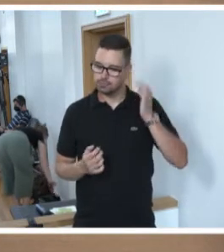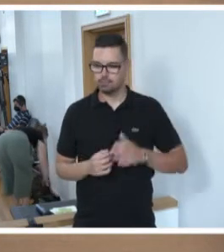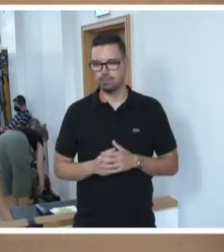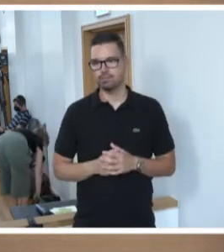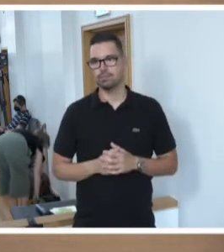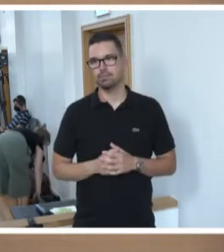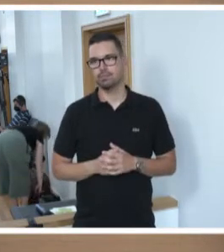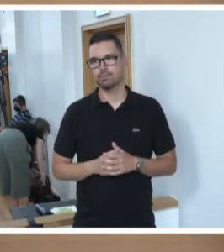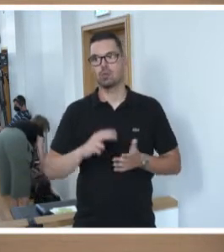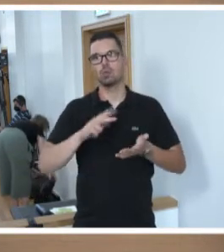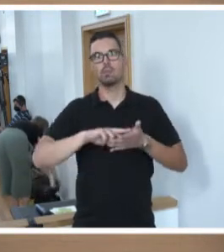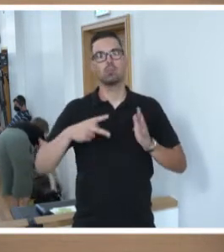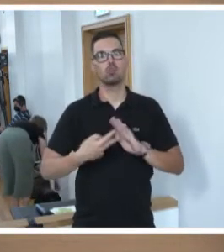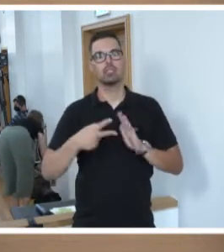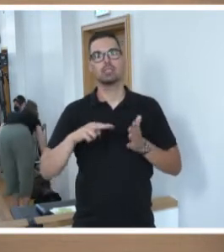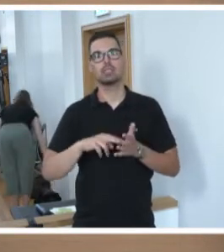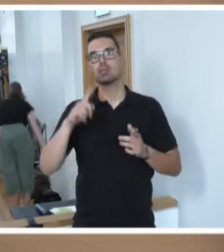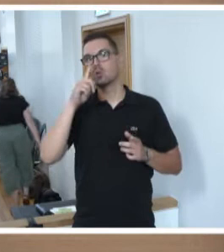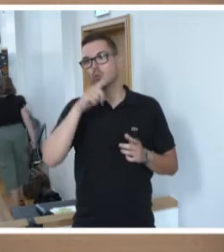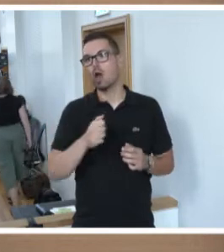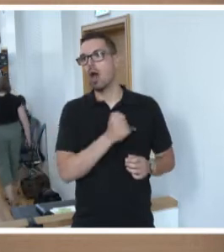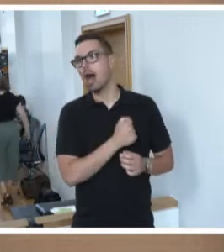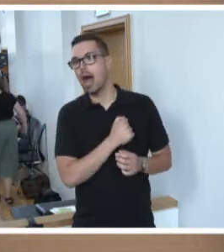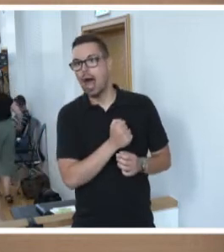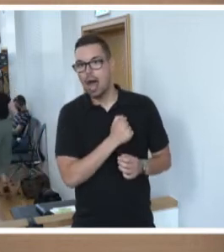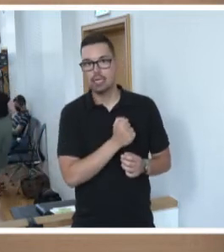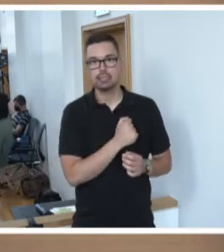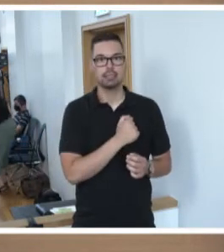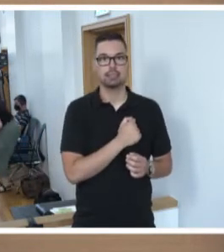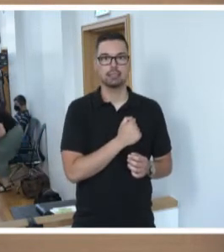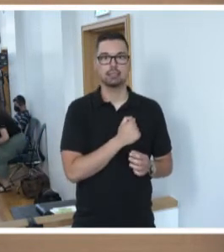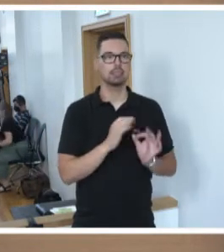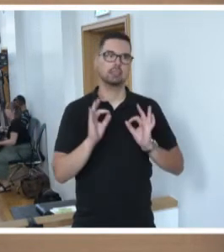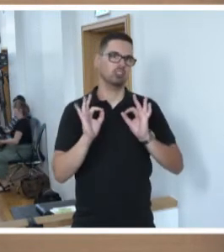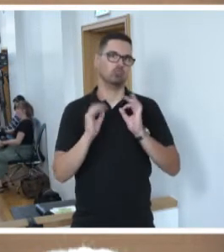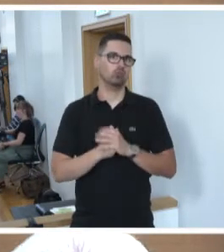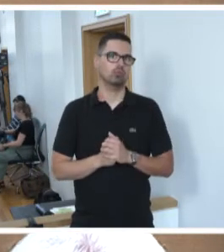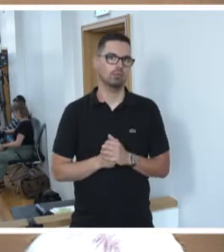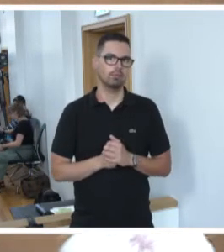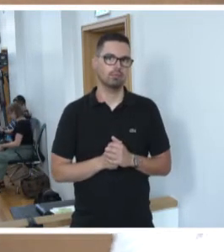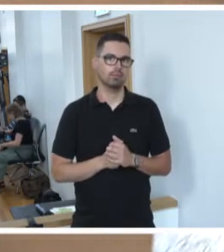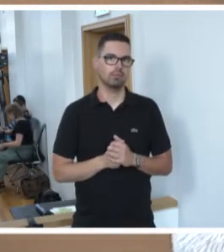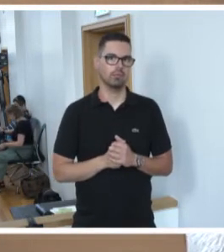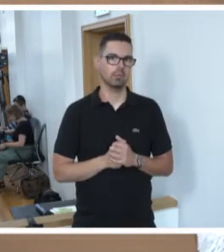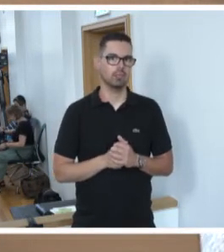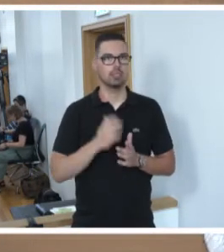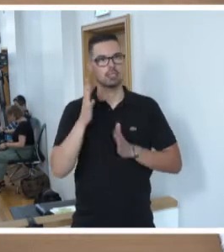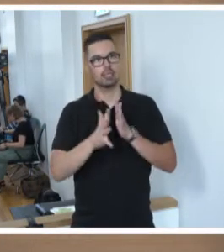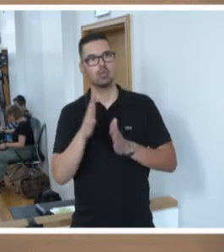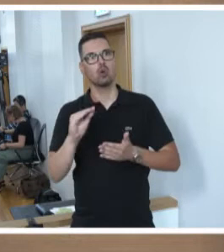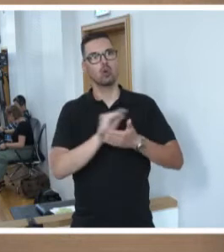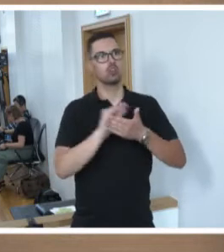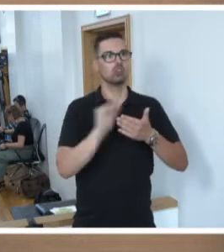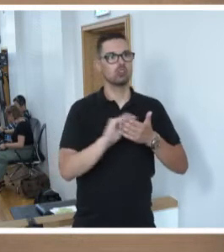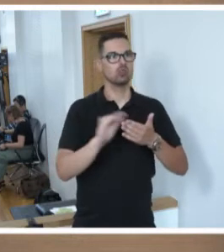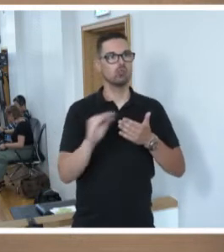Eine Politik, die immer nur Ängste schürt, war in der Vergangenheit seltenst ein guter Ratgeber. Zu behaupten, dass die Schullandschaft von diesem